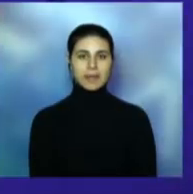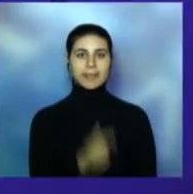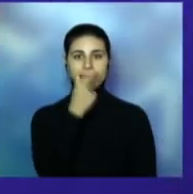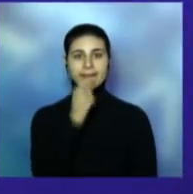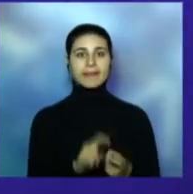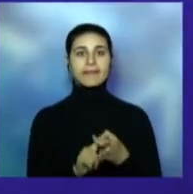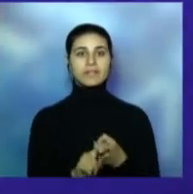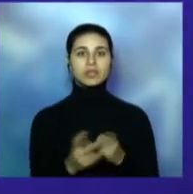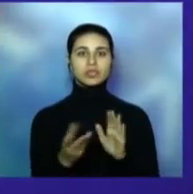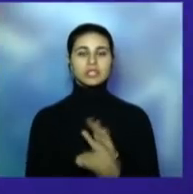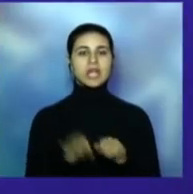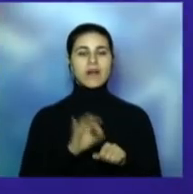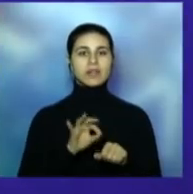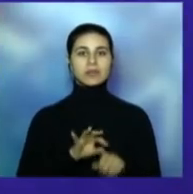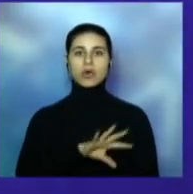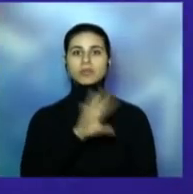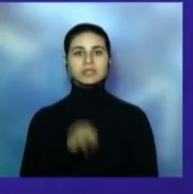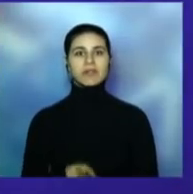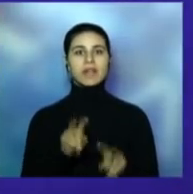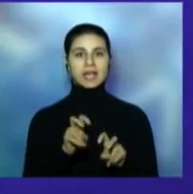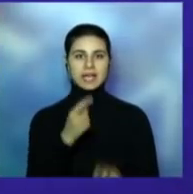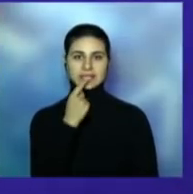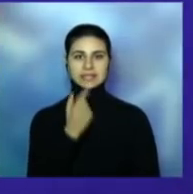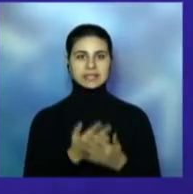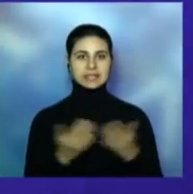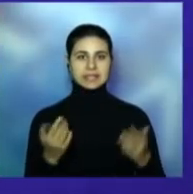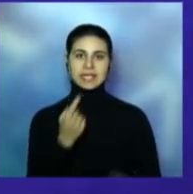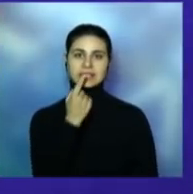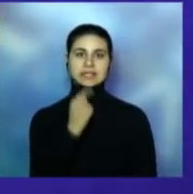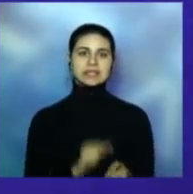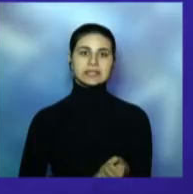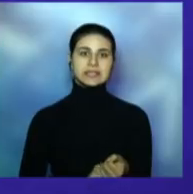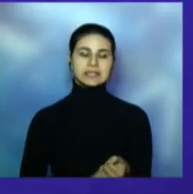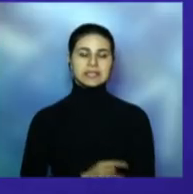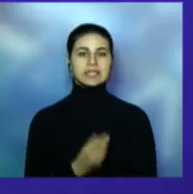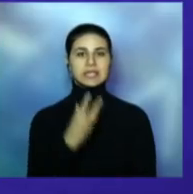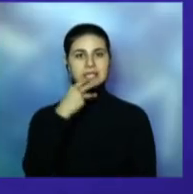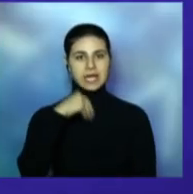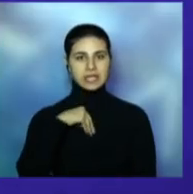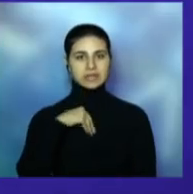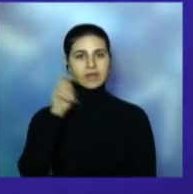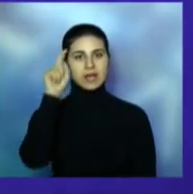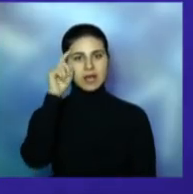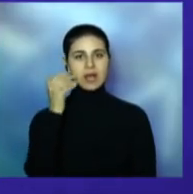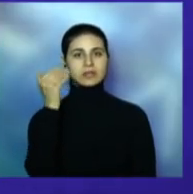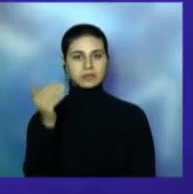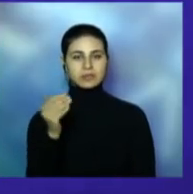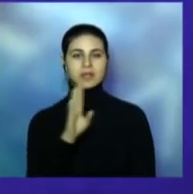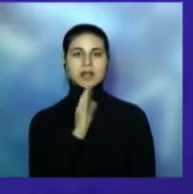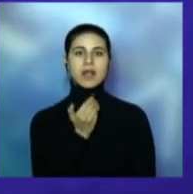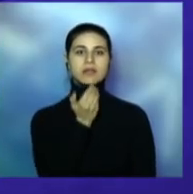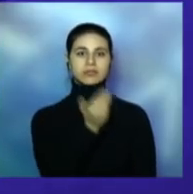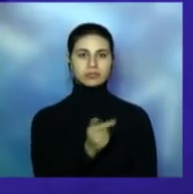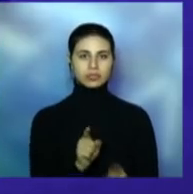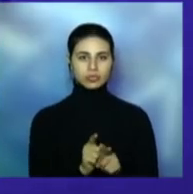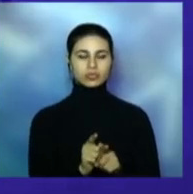ვირუს შეიცავს ავადმყოფის ყველა ბიოლოგიური სითხე: სისხლი, ნერწყვი, სპერმა, საშოს